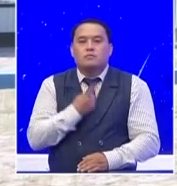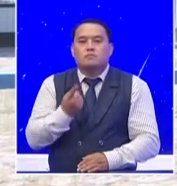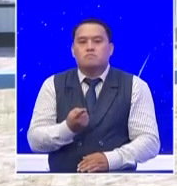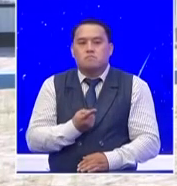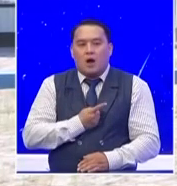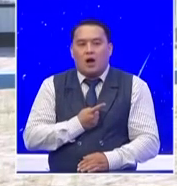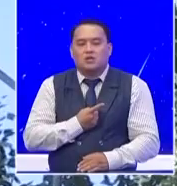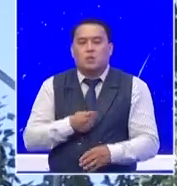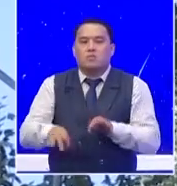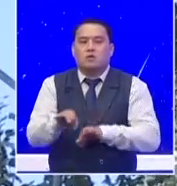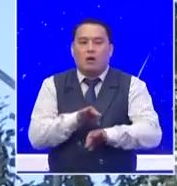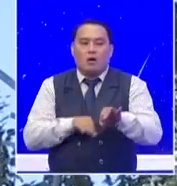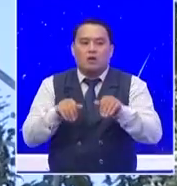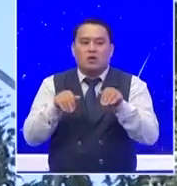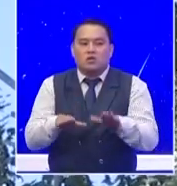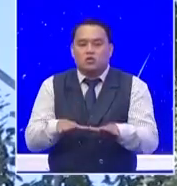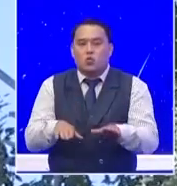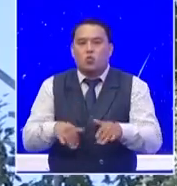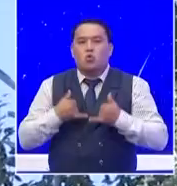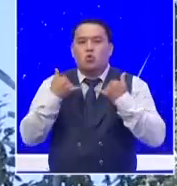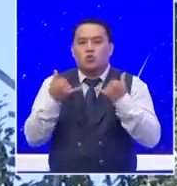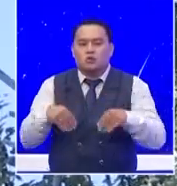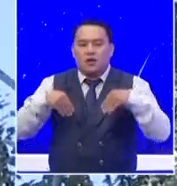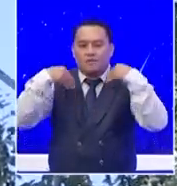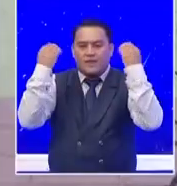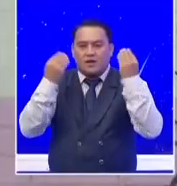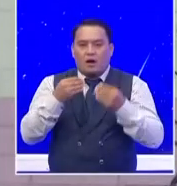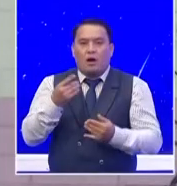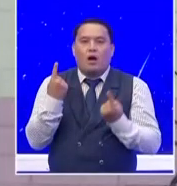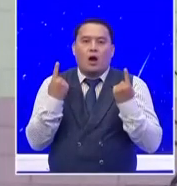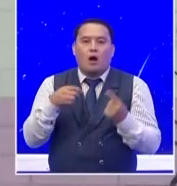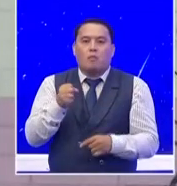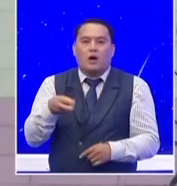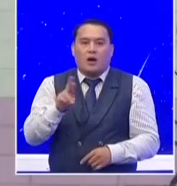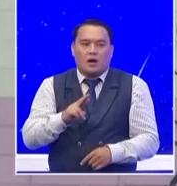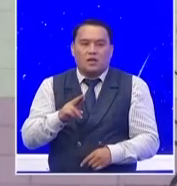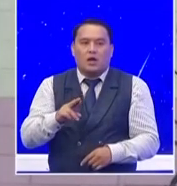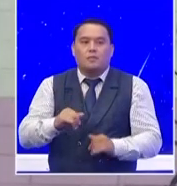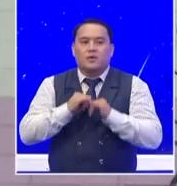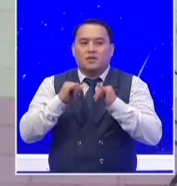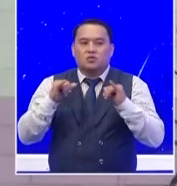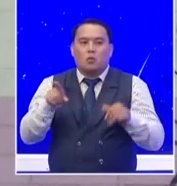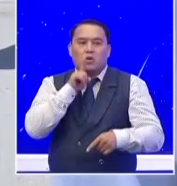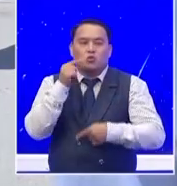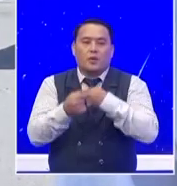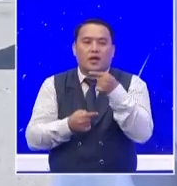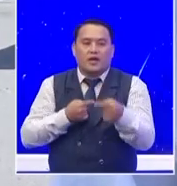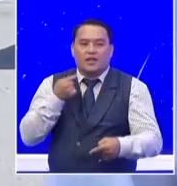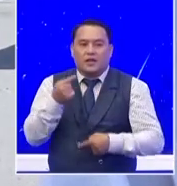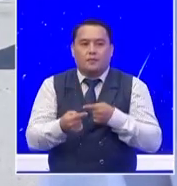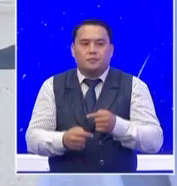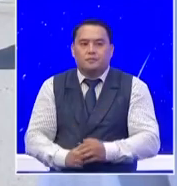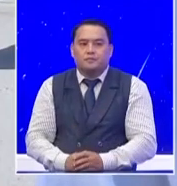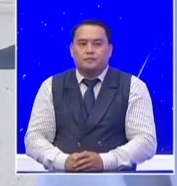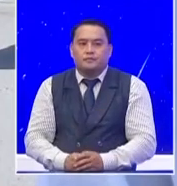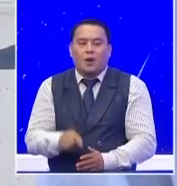граффити, данный арт-проект он решил не только приурочить ко дню рождения великого Абая, основная цель – просвещение подрастающего поколения. Для